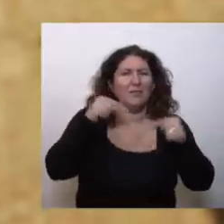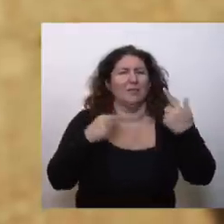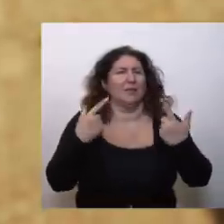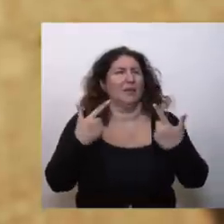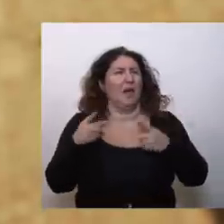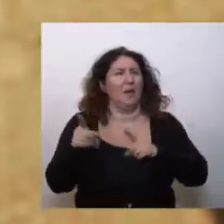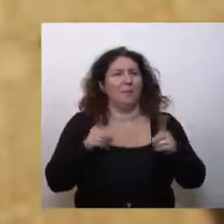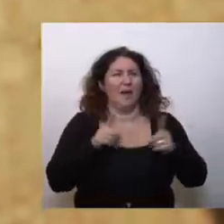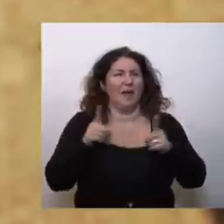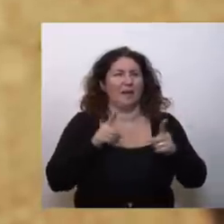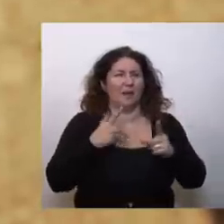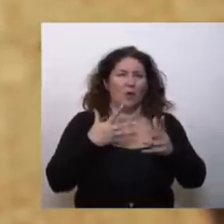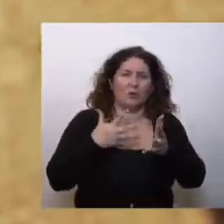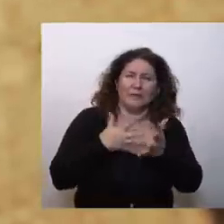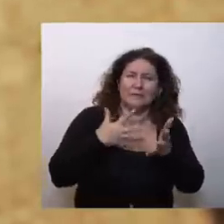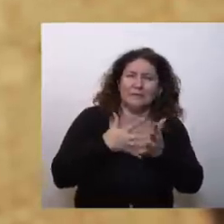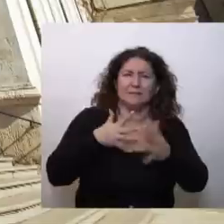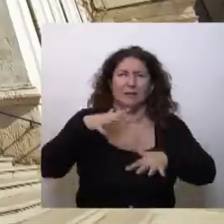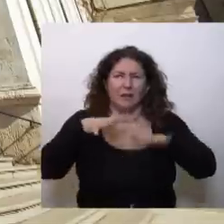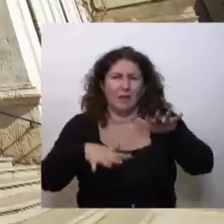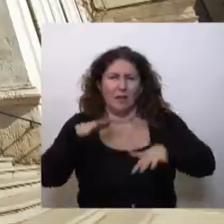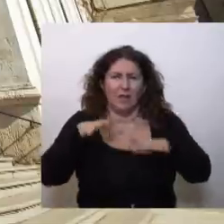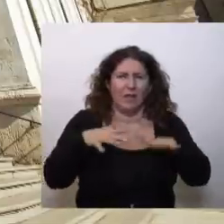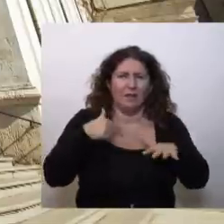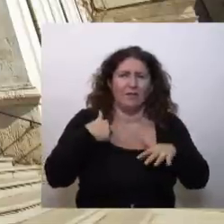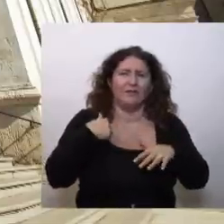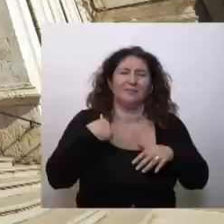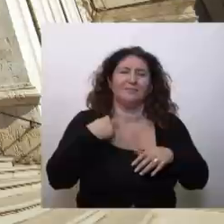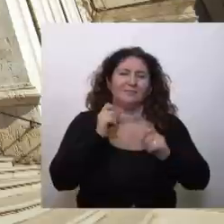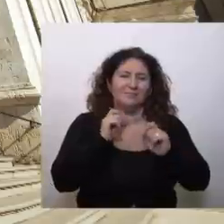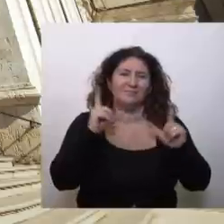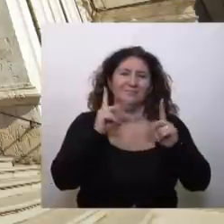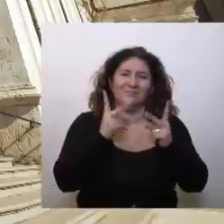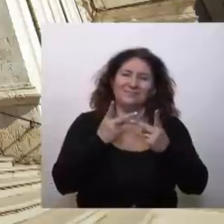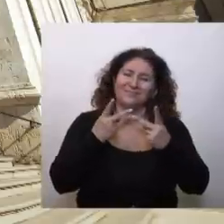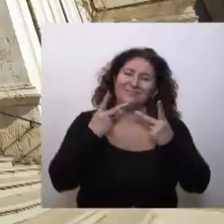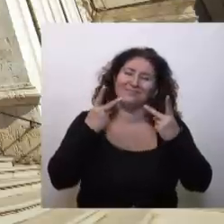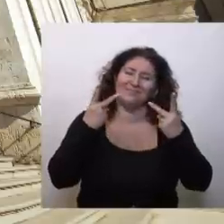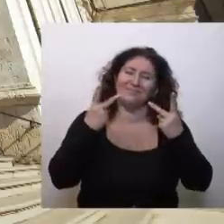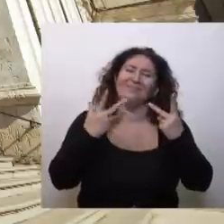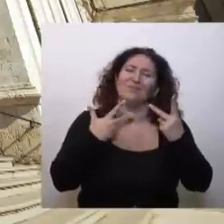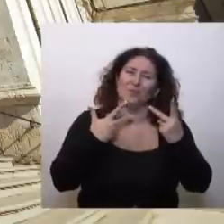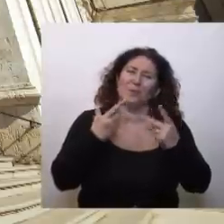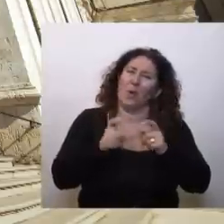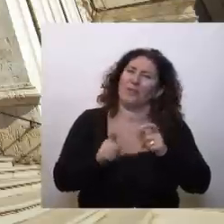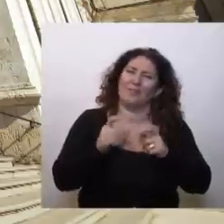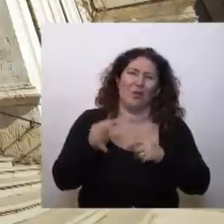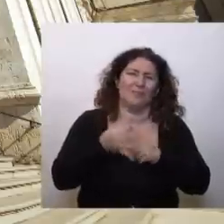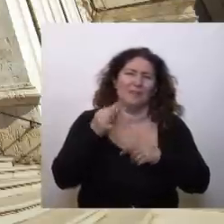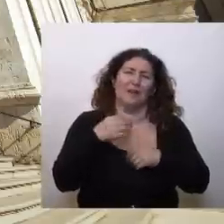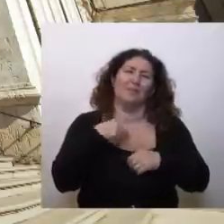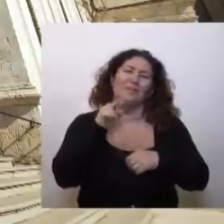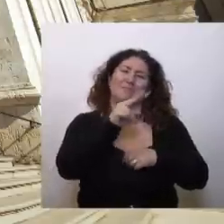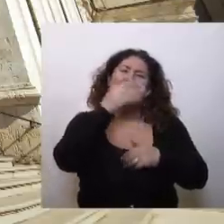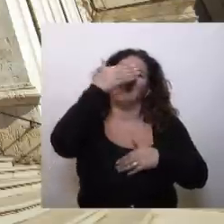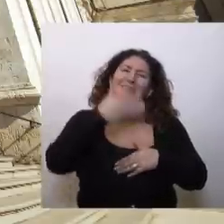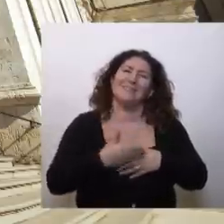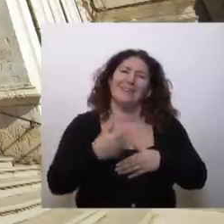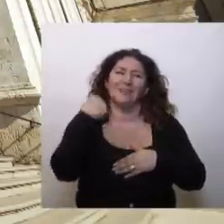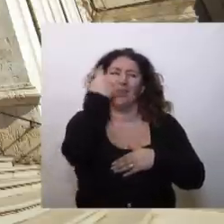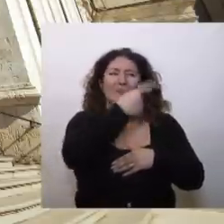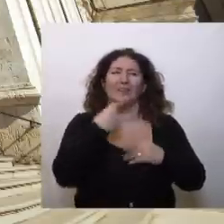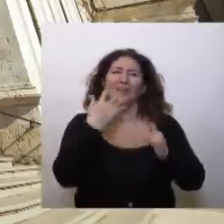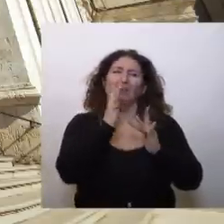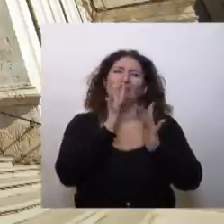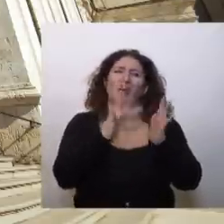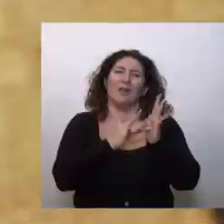periodo c'è sempre un motivo per cui sorridere. Nella contemplazione della Sindone, del volto di Cristo, credo ci sia proprio questo